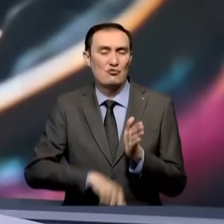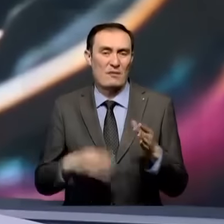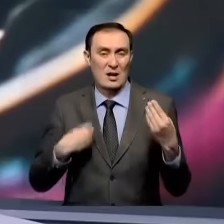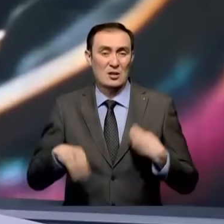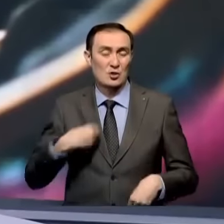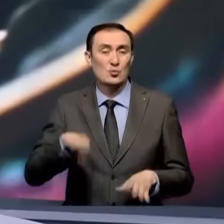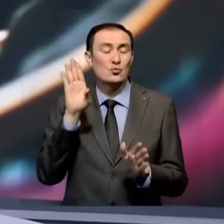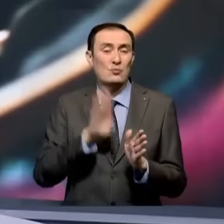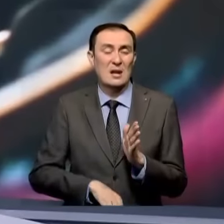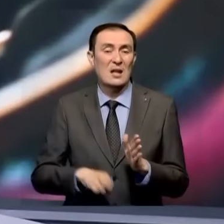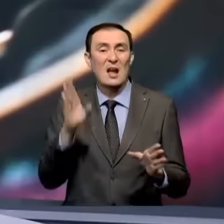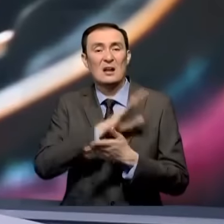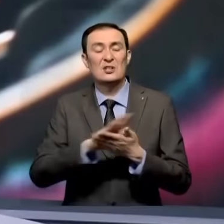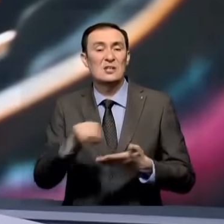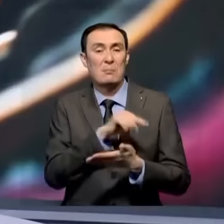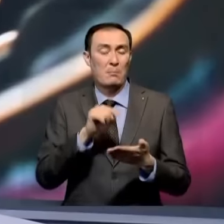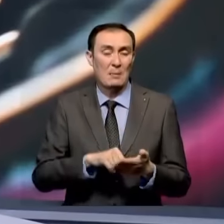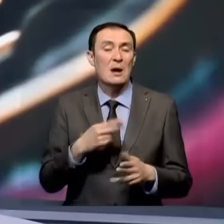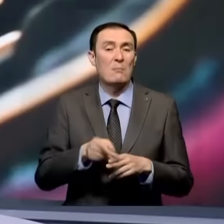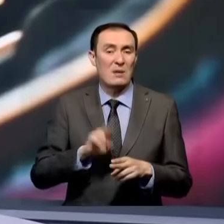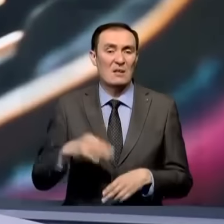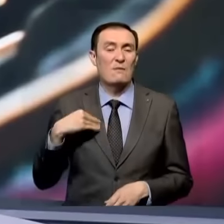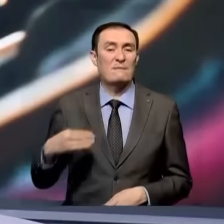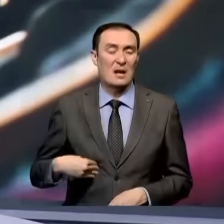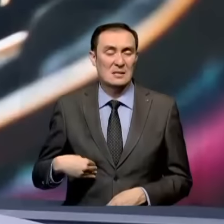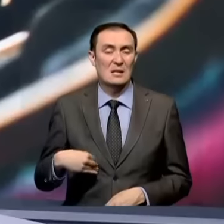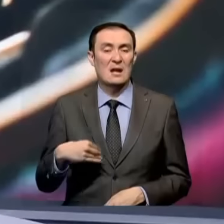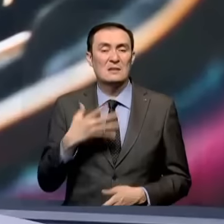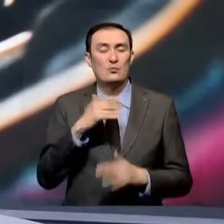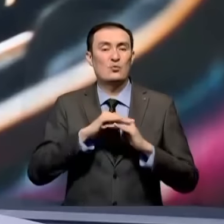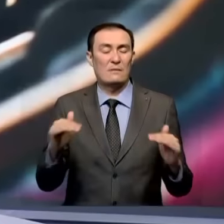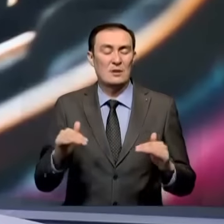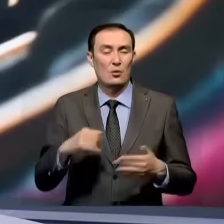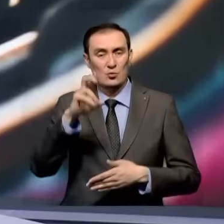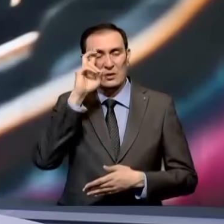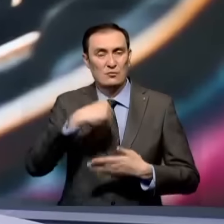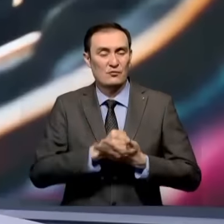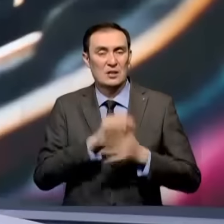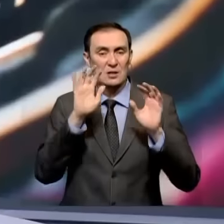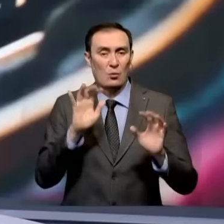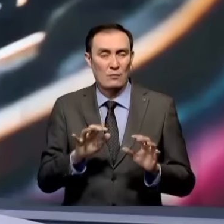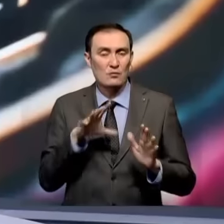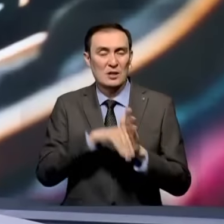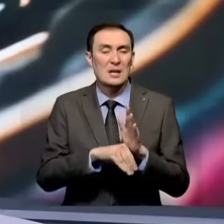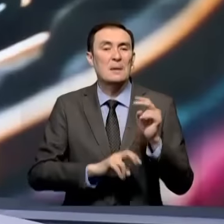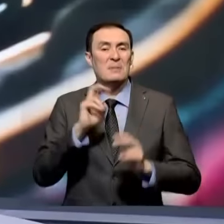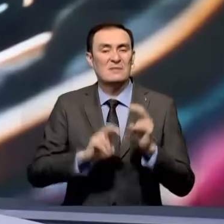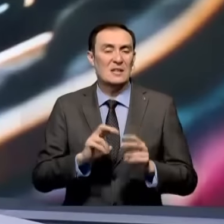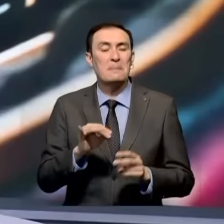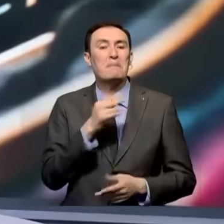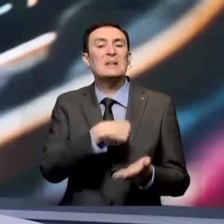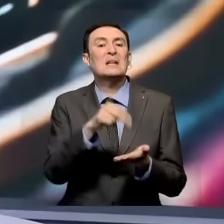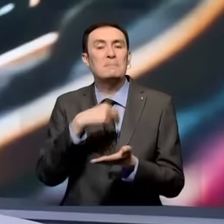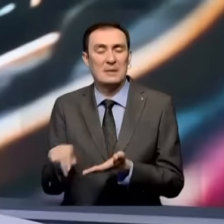серьезно усугубляет экологические проблемы. Поэтому Франция на национальном уровне принимает закон, который коснется и производителей, и